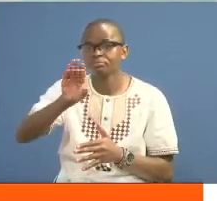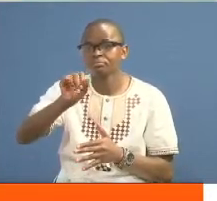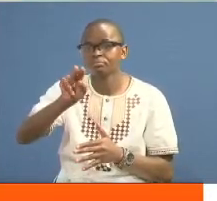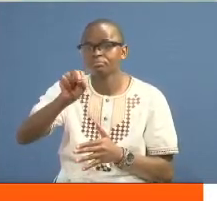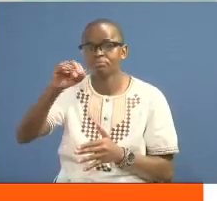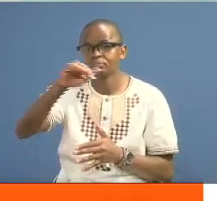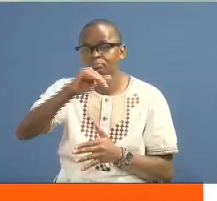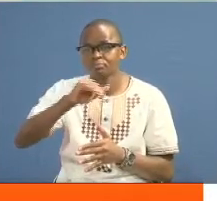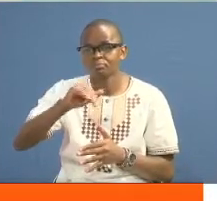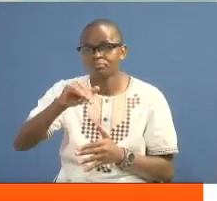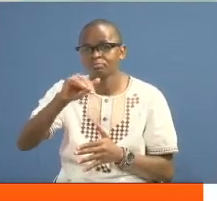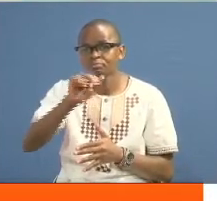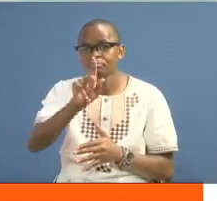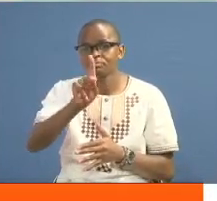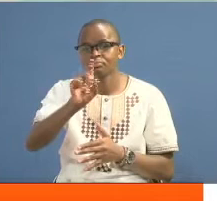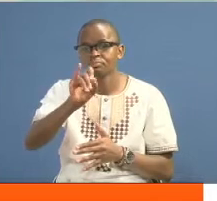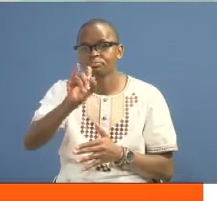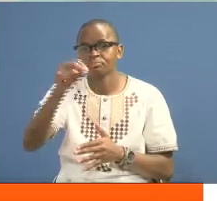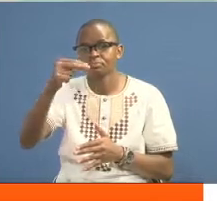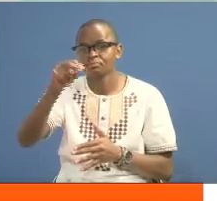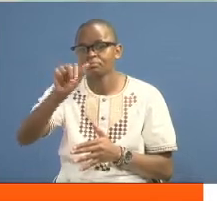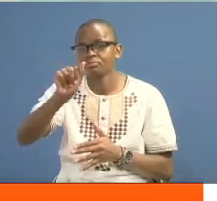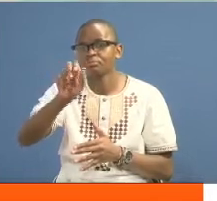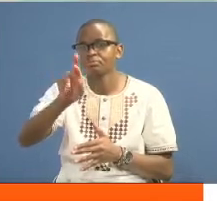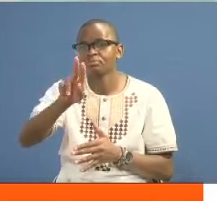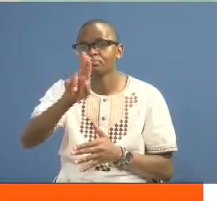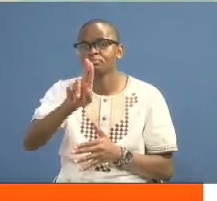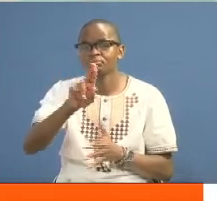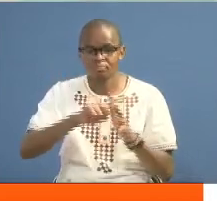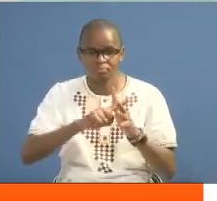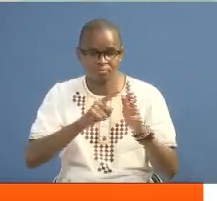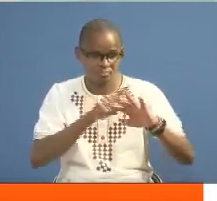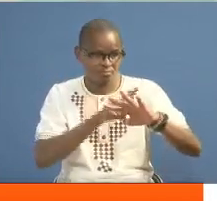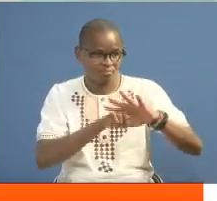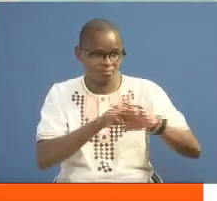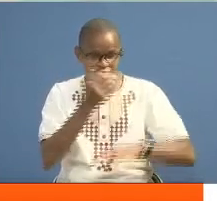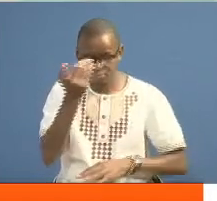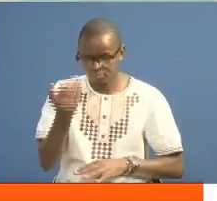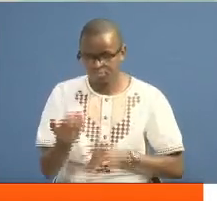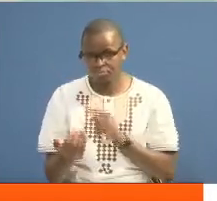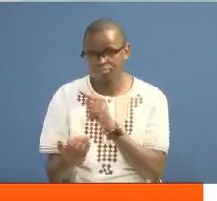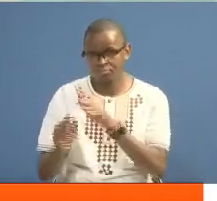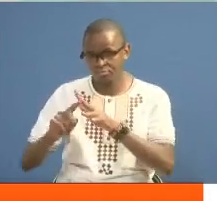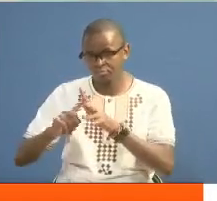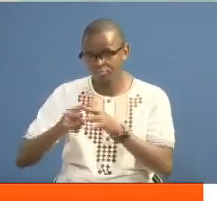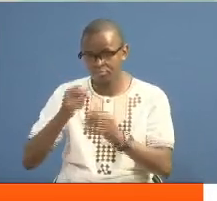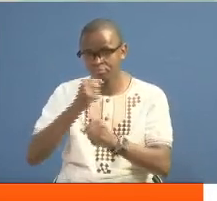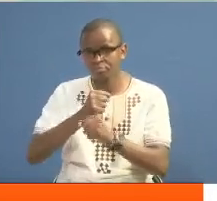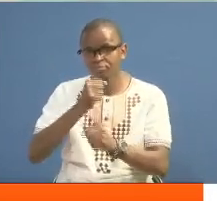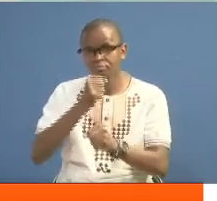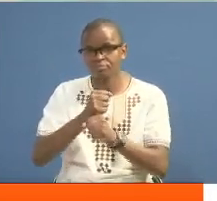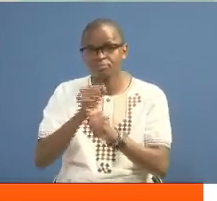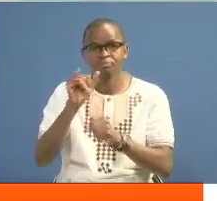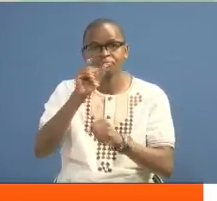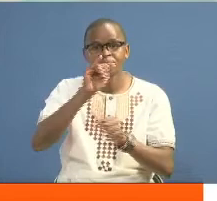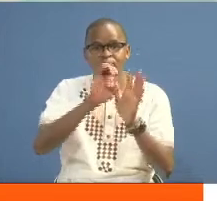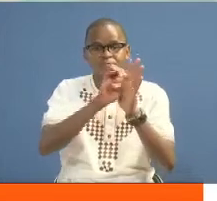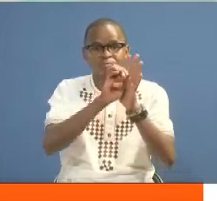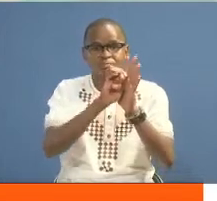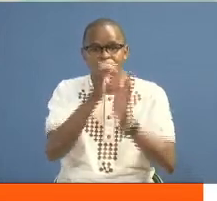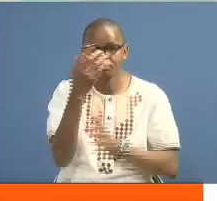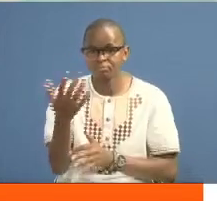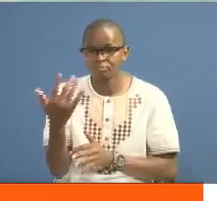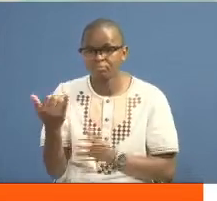katika eneo bunge la Kiharu kaunti ya Murang'a ilianza alipokuwa mchanga, ambapo alianza kwa kuunda mifano ya ndege kwa kutumia